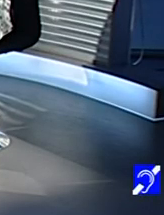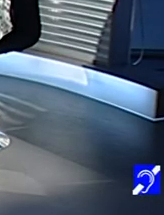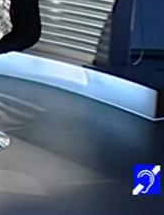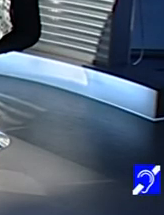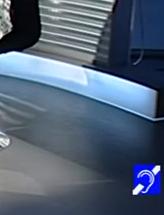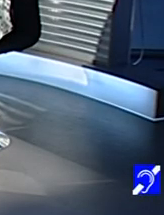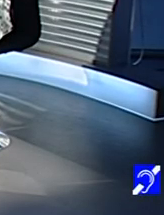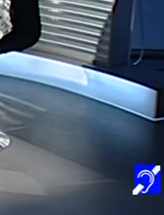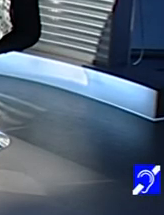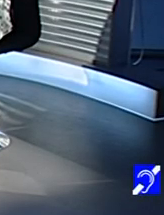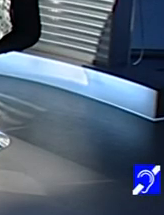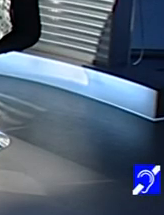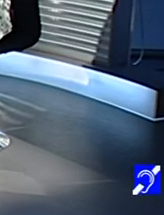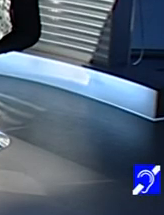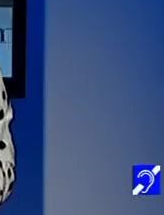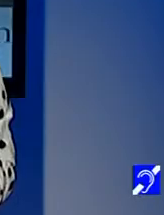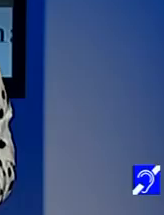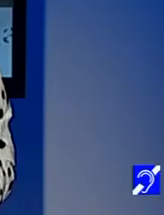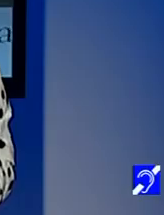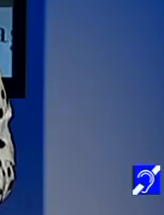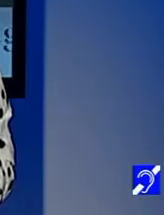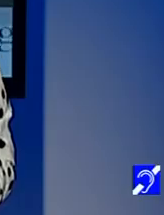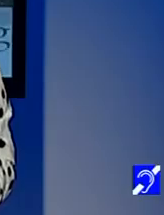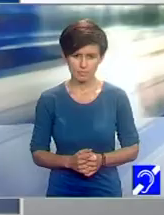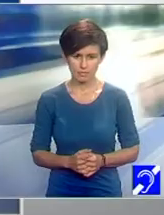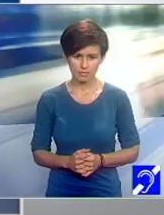cunoaștem deja de foarte mult timp. Da. Astăzi